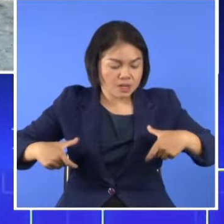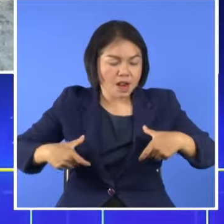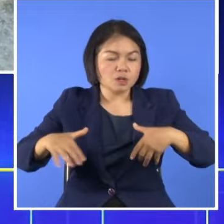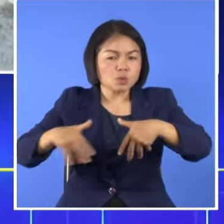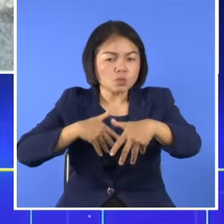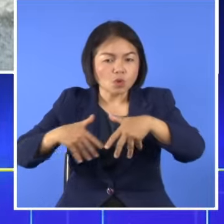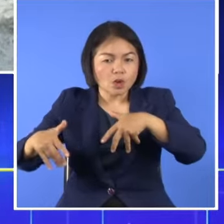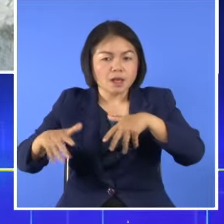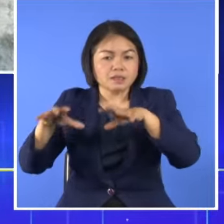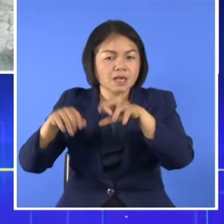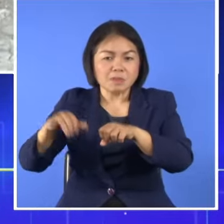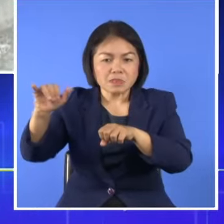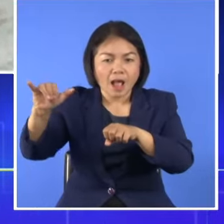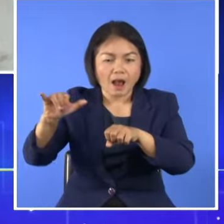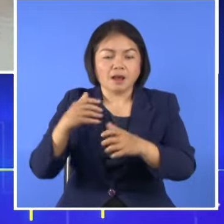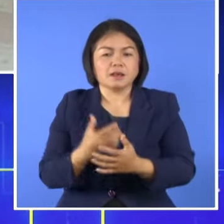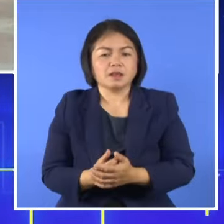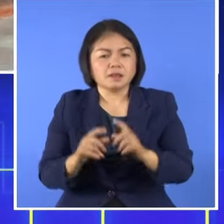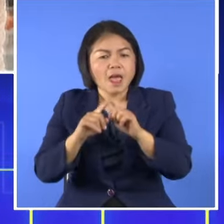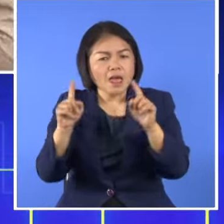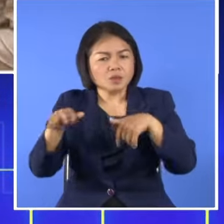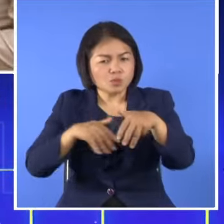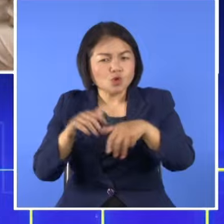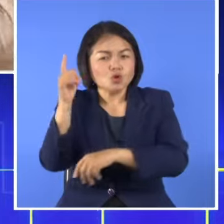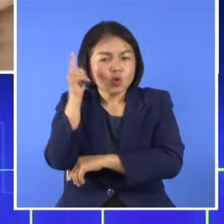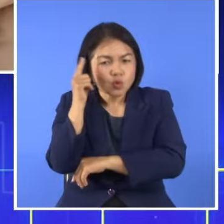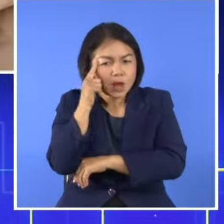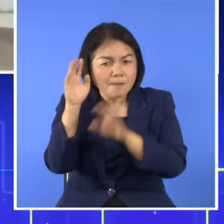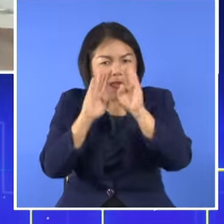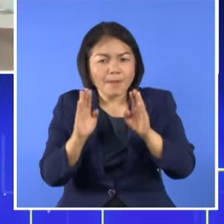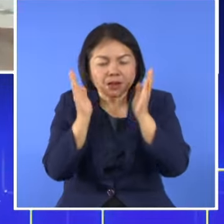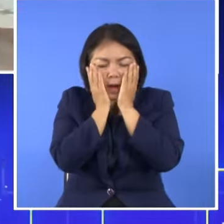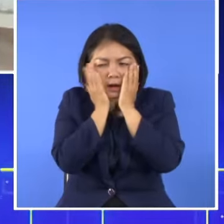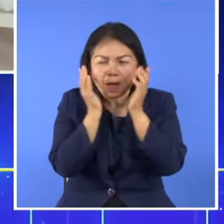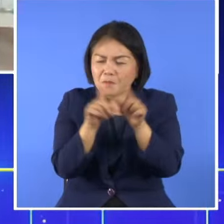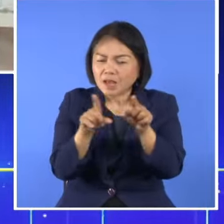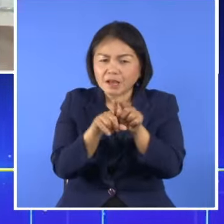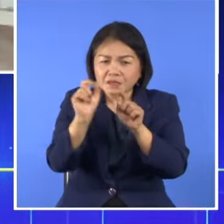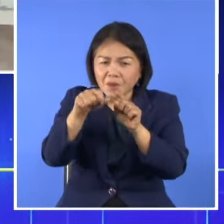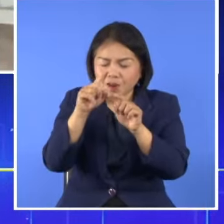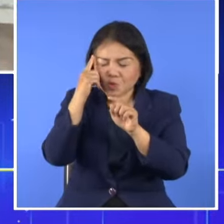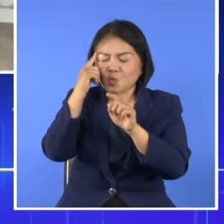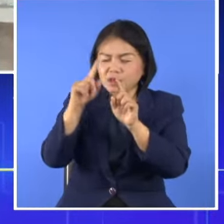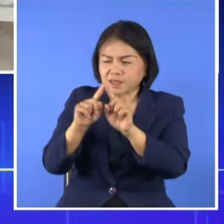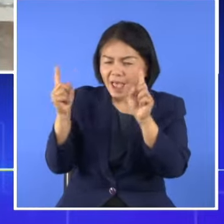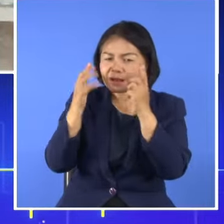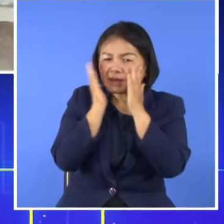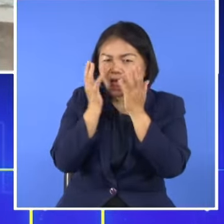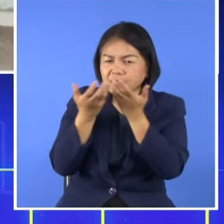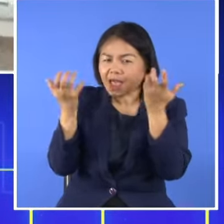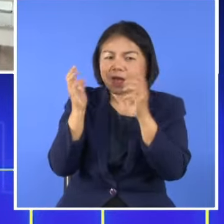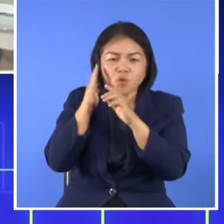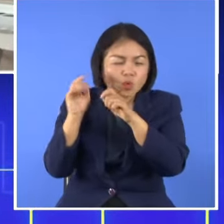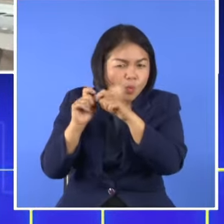รางวัลดำจับนะคะแต่ก็ชาวบ้านเขาก็เก่งนะแยกแยะได้นะเพราะจริงๆหน้าตาลิงมันเหมือนกันหมดเลยพี่แป๊ะเจะรู้ก็แยกจากแบบหูบ้างใช่